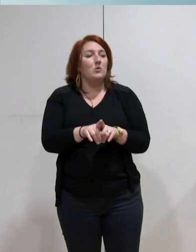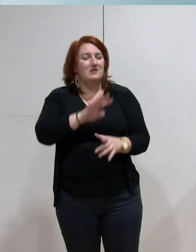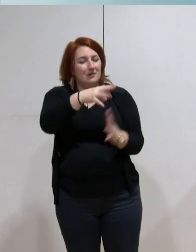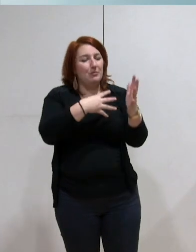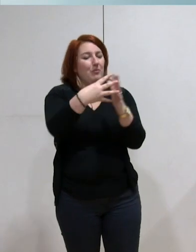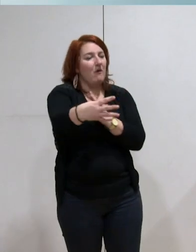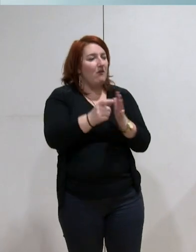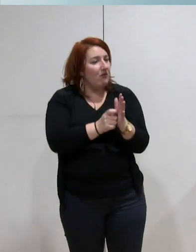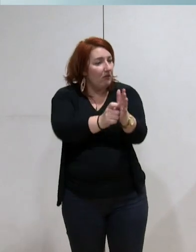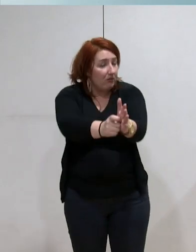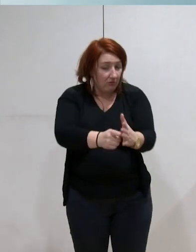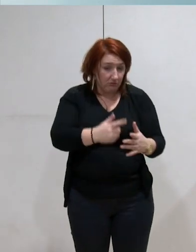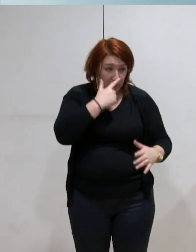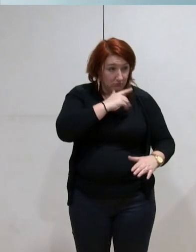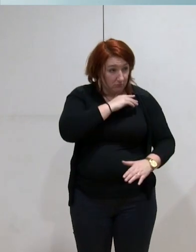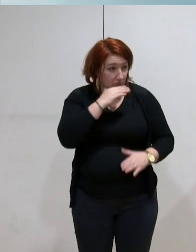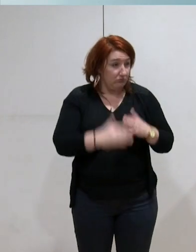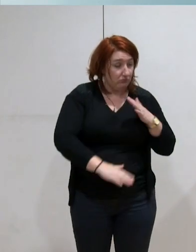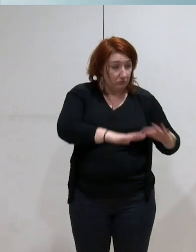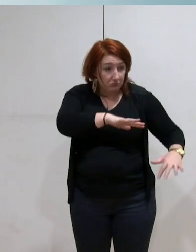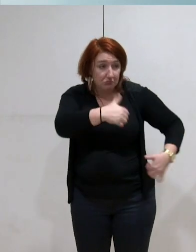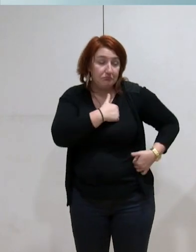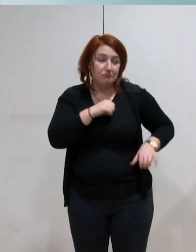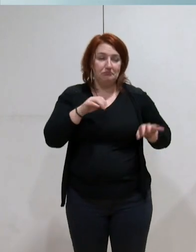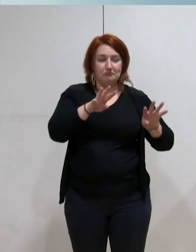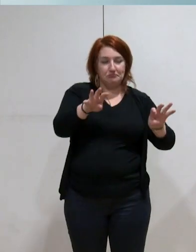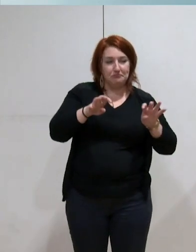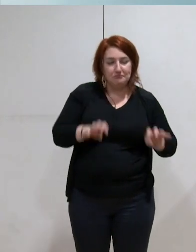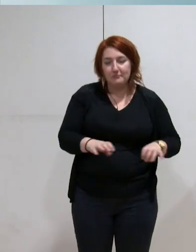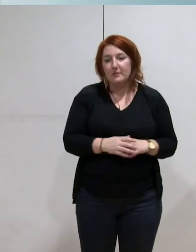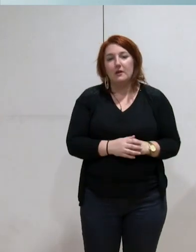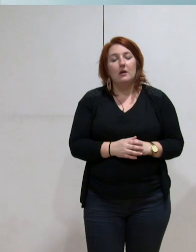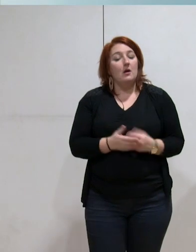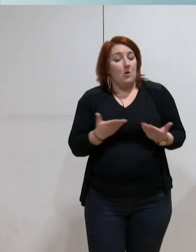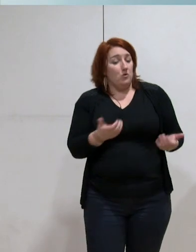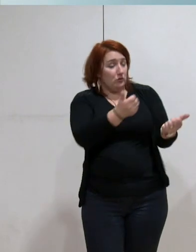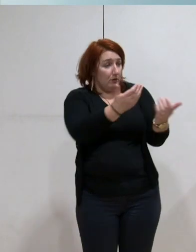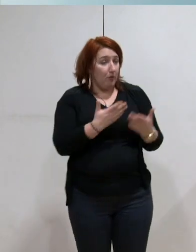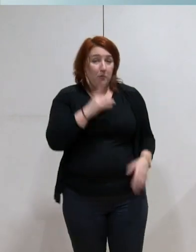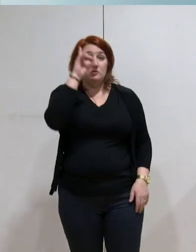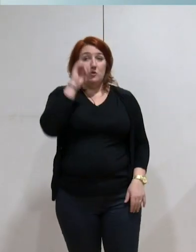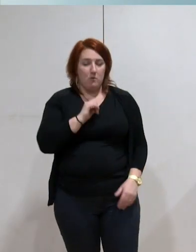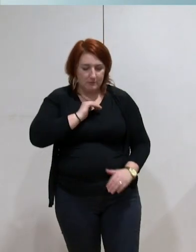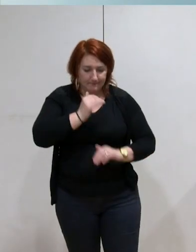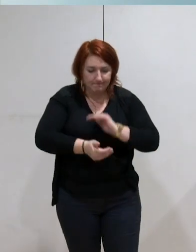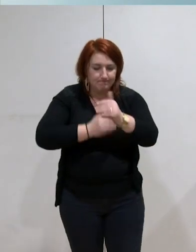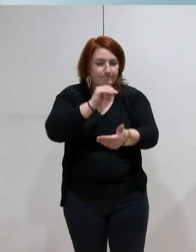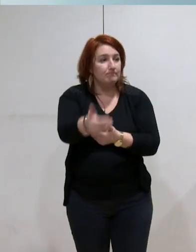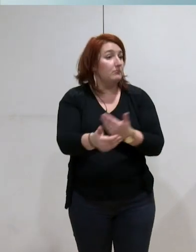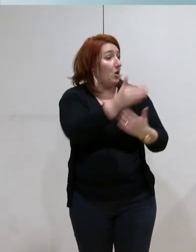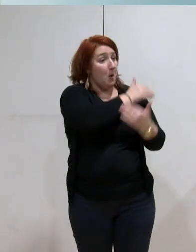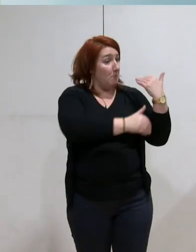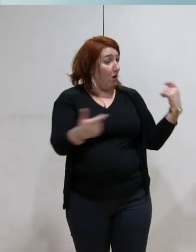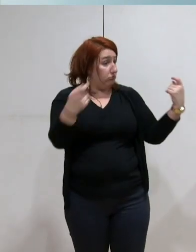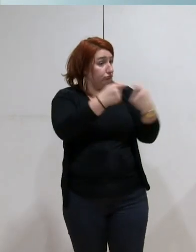temps alors aujourd'hui ce que vous nous proposez c'est de mettre certaines actions en route toujours dans le cadre de ce plan